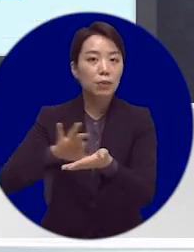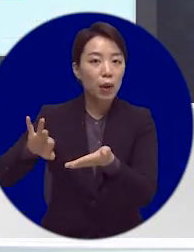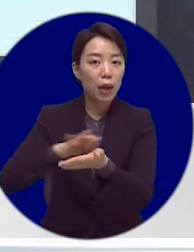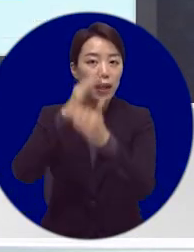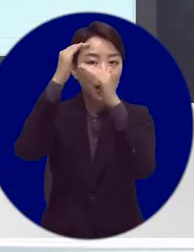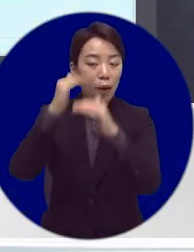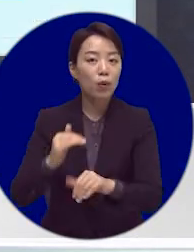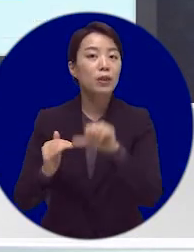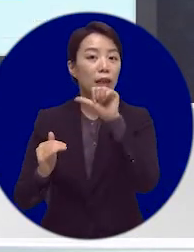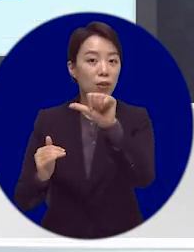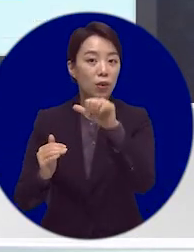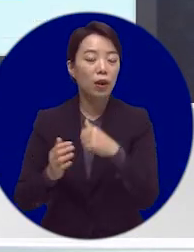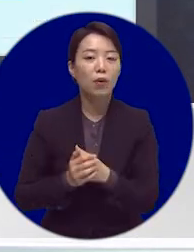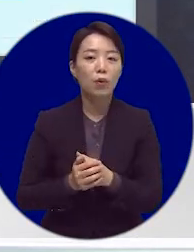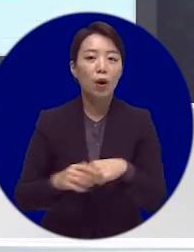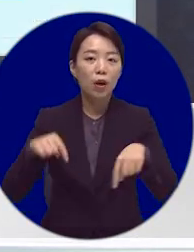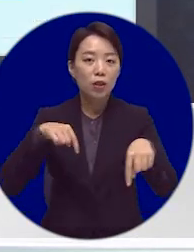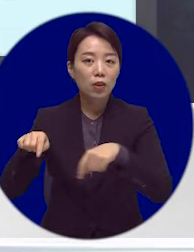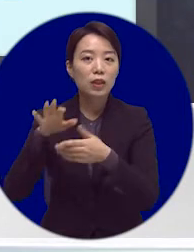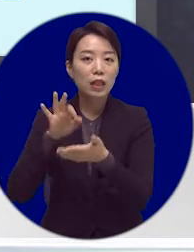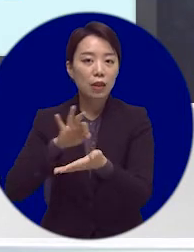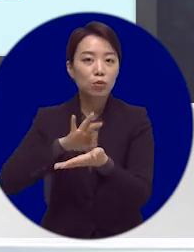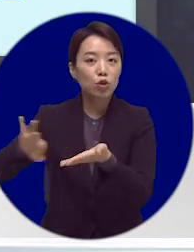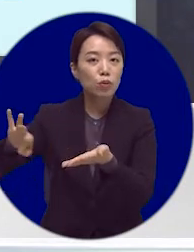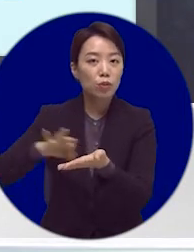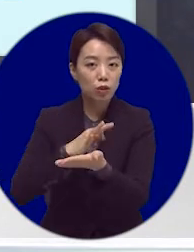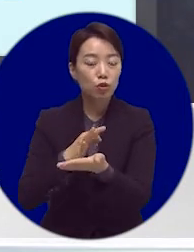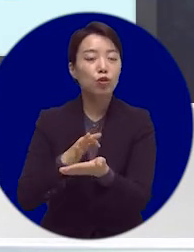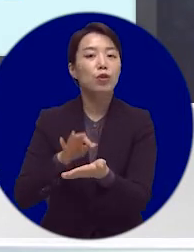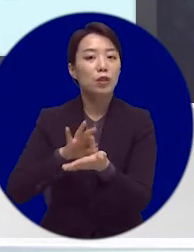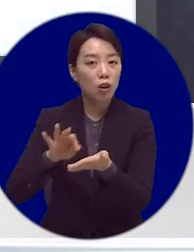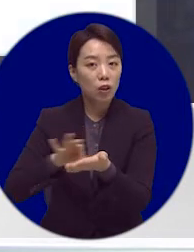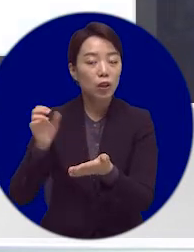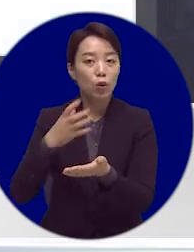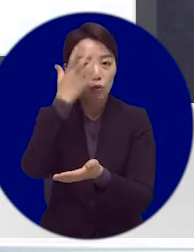안내 영상은 5편으로 정치자금 수입 지출 처리,